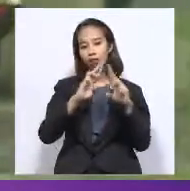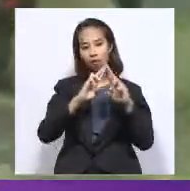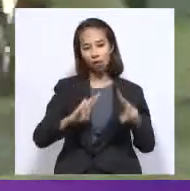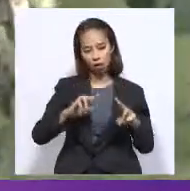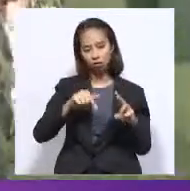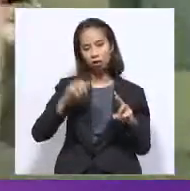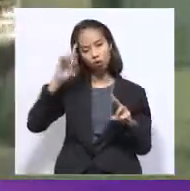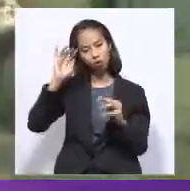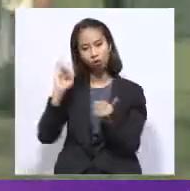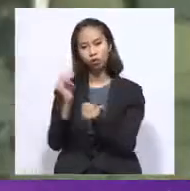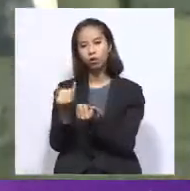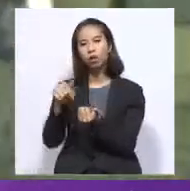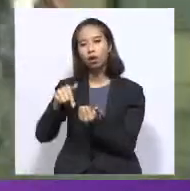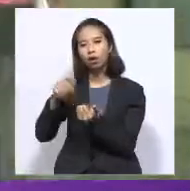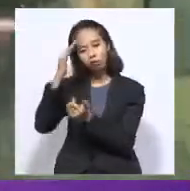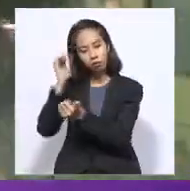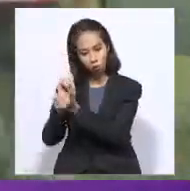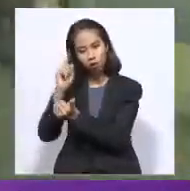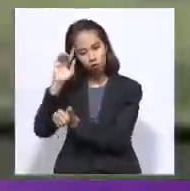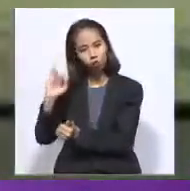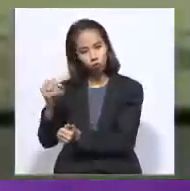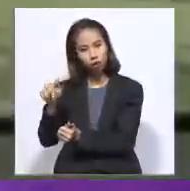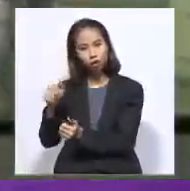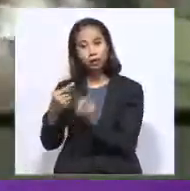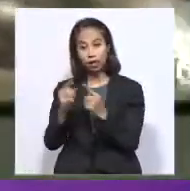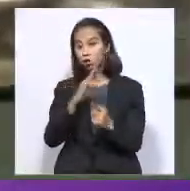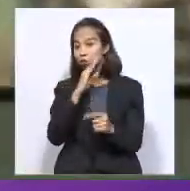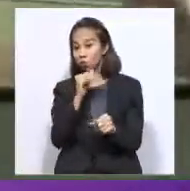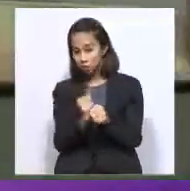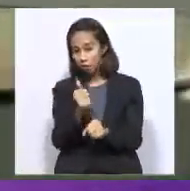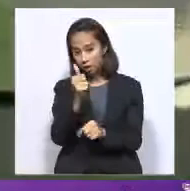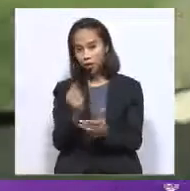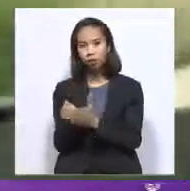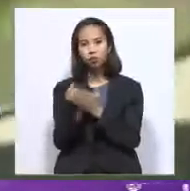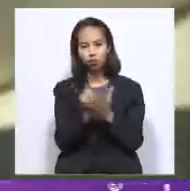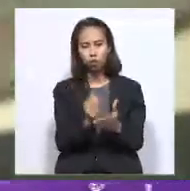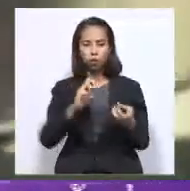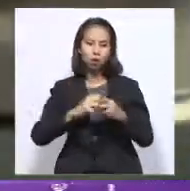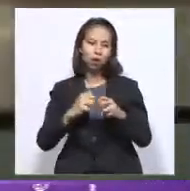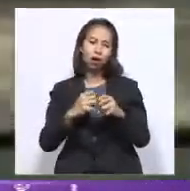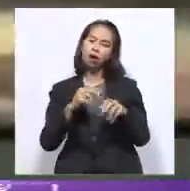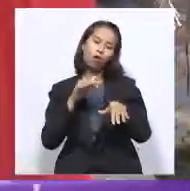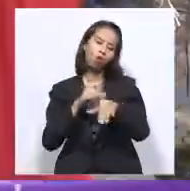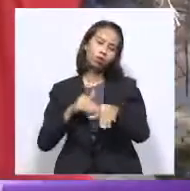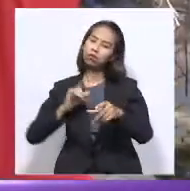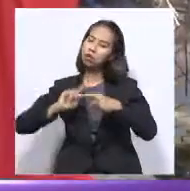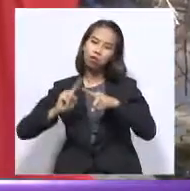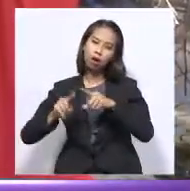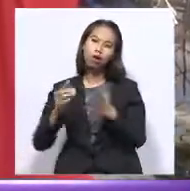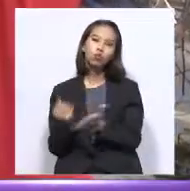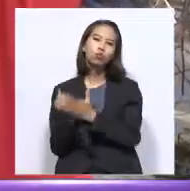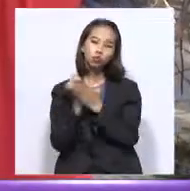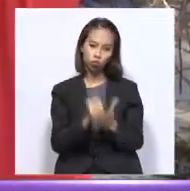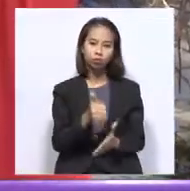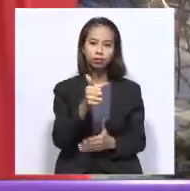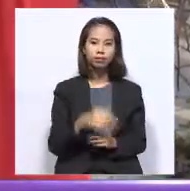จักกับตำรวจในพื้นที่แต่เชื่อว่าถ้าหากทำได้ก็จะลดปัญหาการสร้างความรำคาญปัญหาการจราจรรวมไปถึงลดอุบั